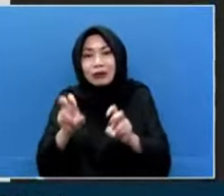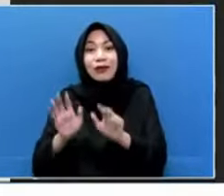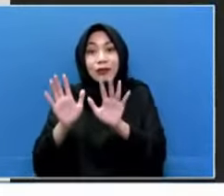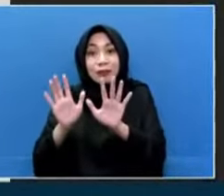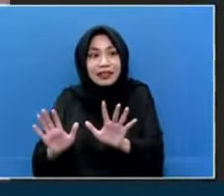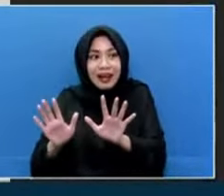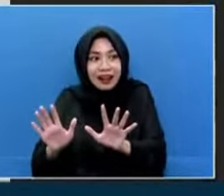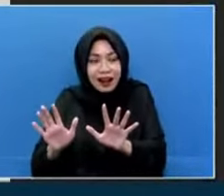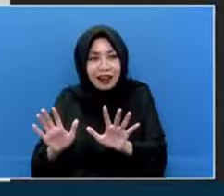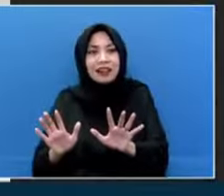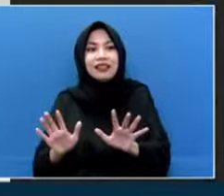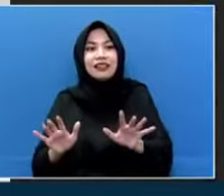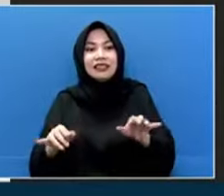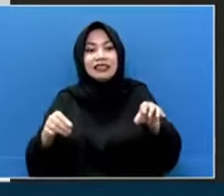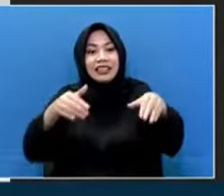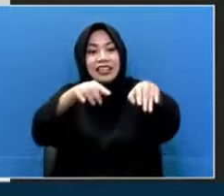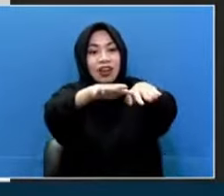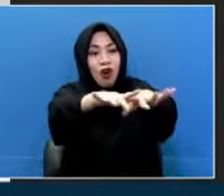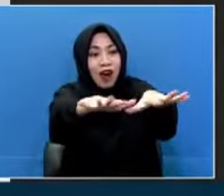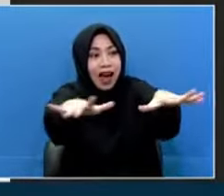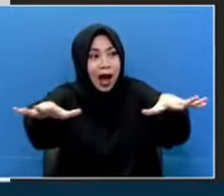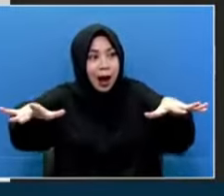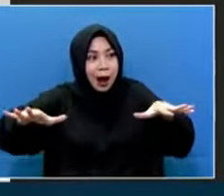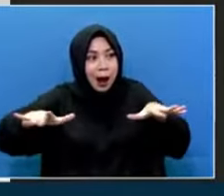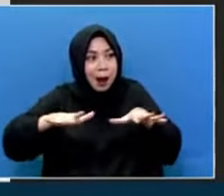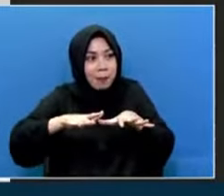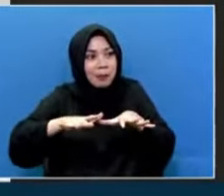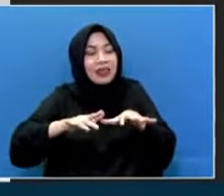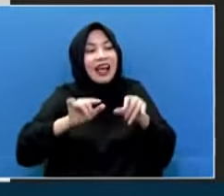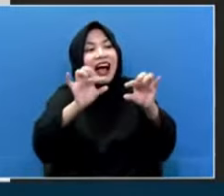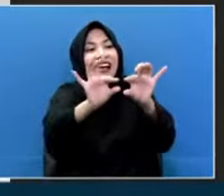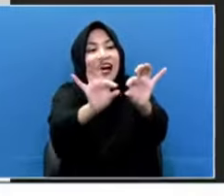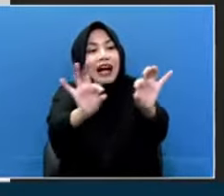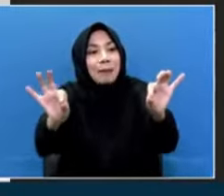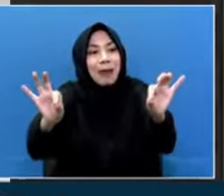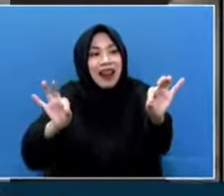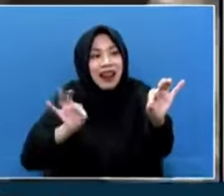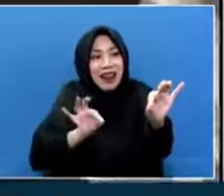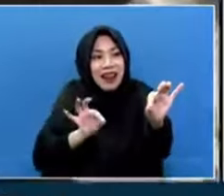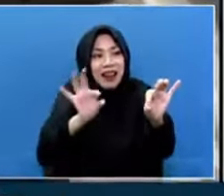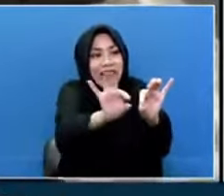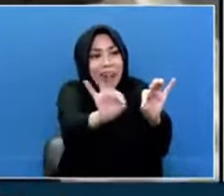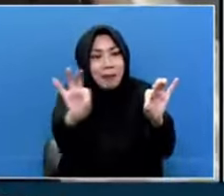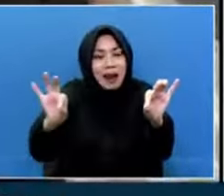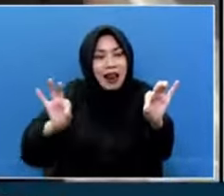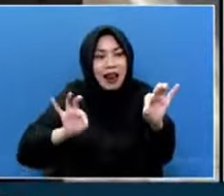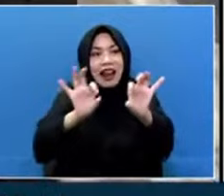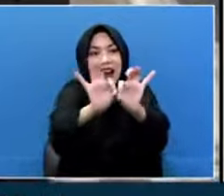ada memang ada pompa listrik yang ada di taman itu